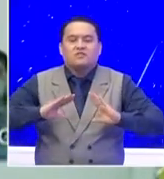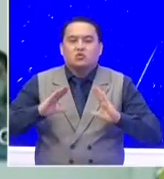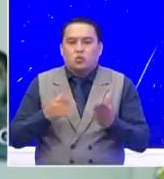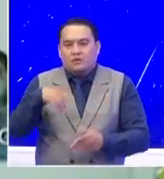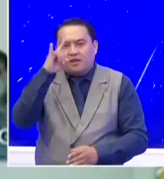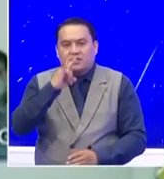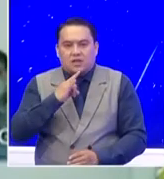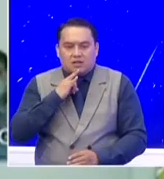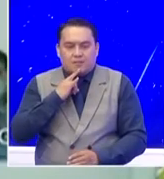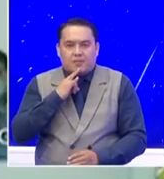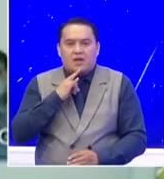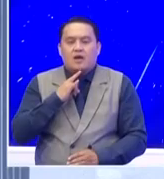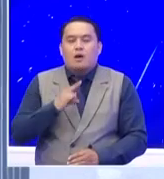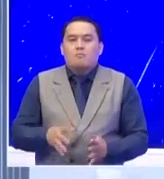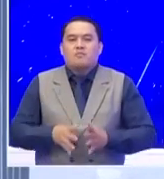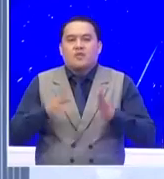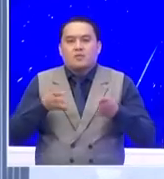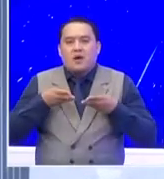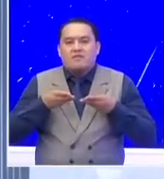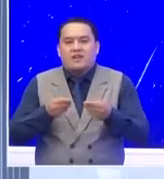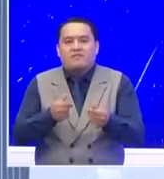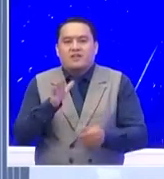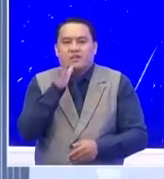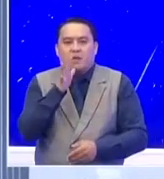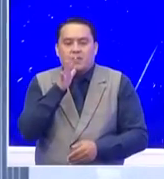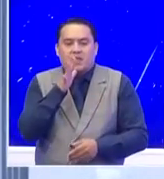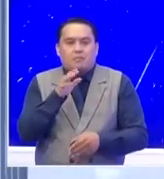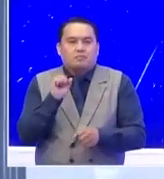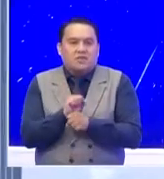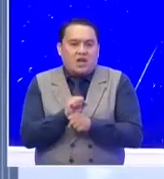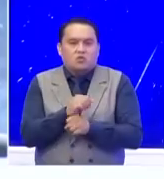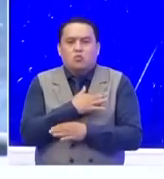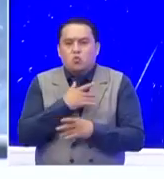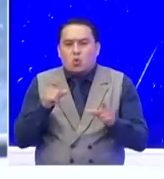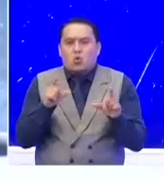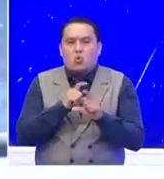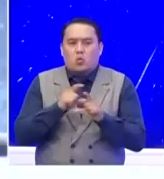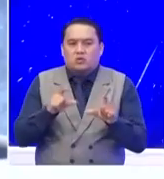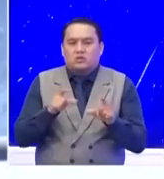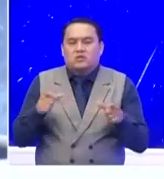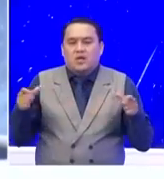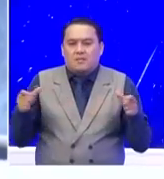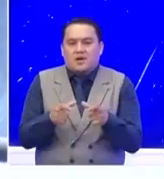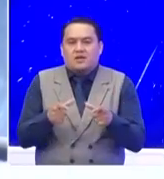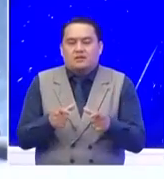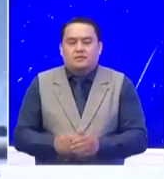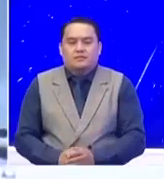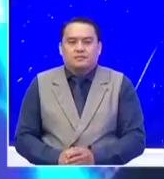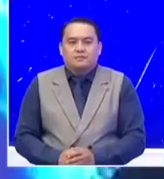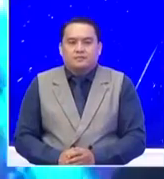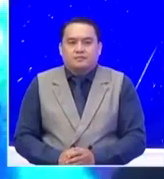ситуации в Казахстане. На это в большей степени повлияло временное приостановление деятельности многих учреждений, самоизоляция и режим